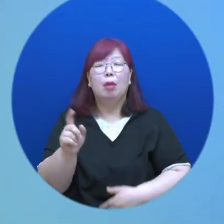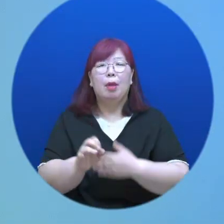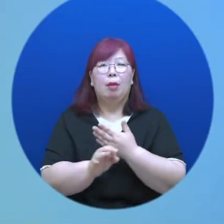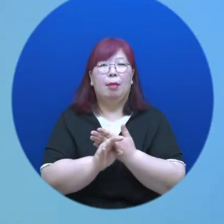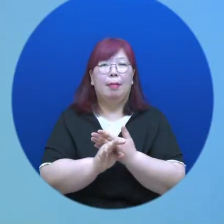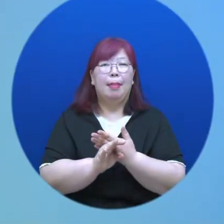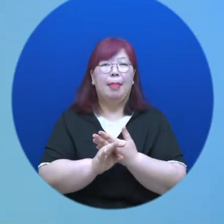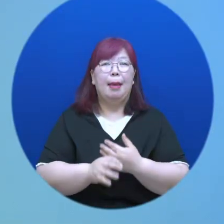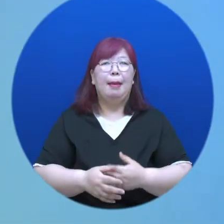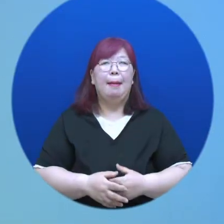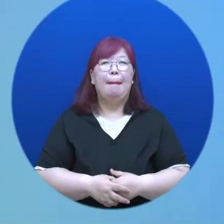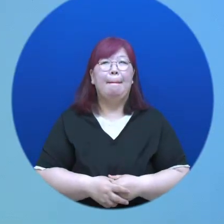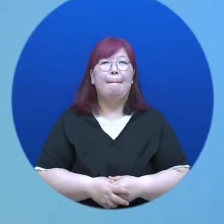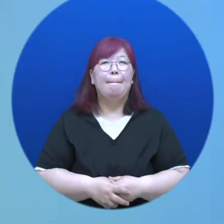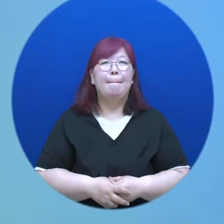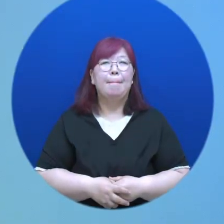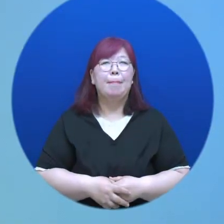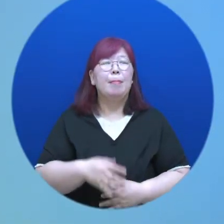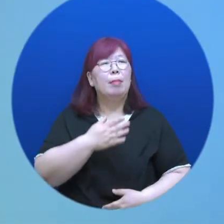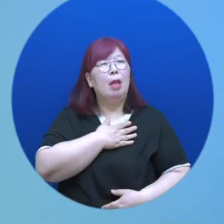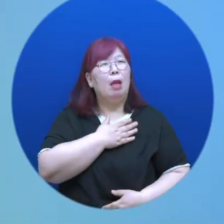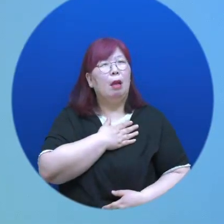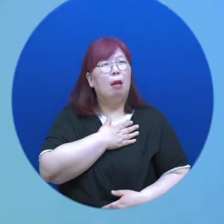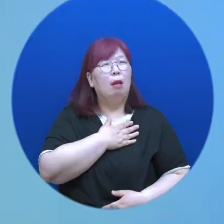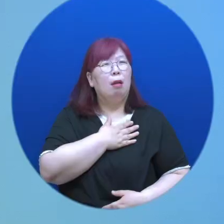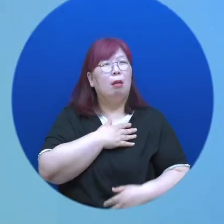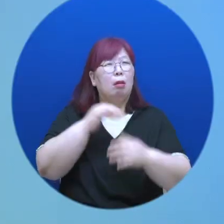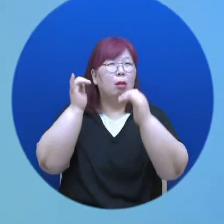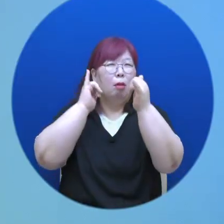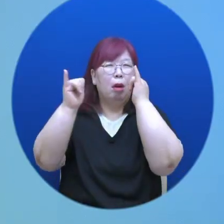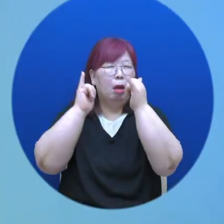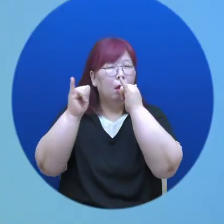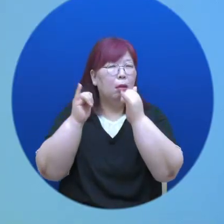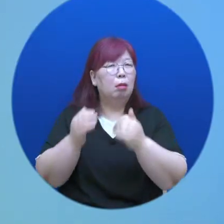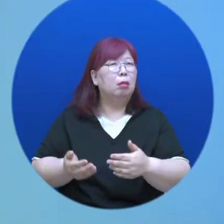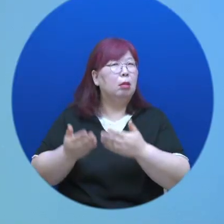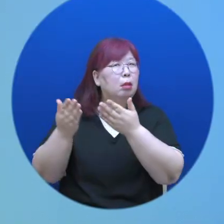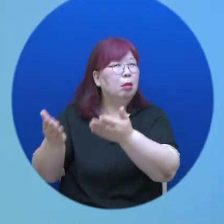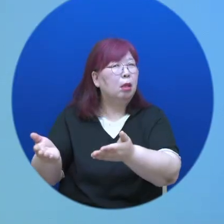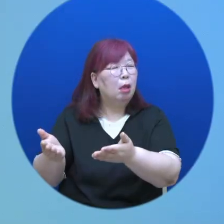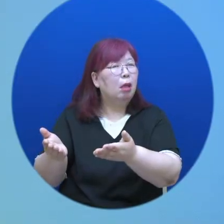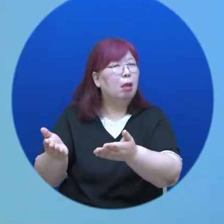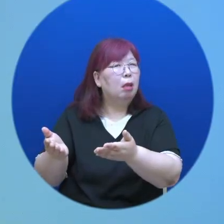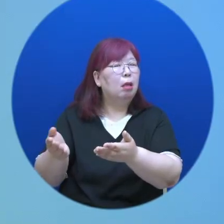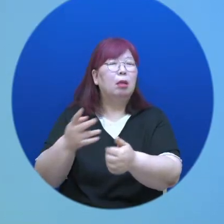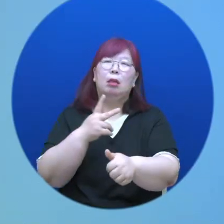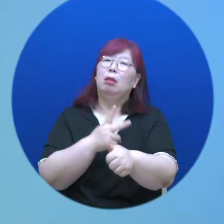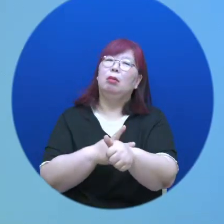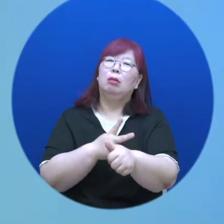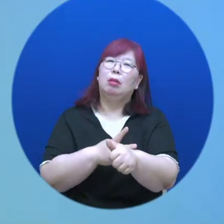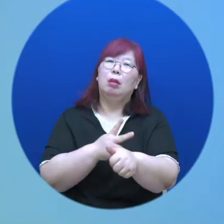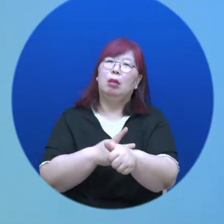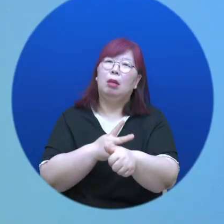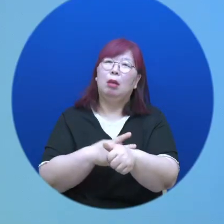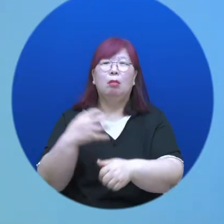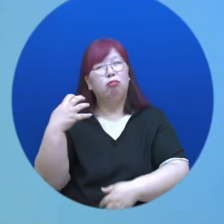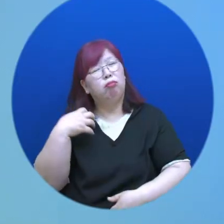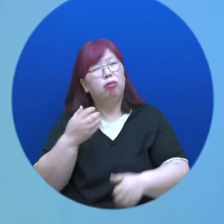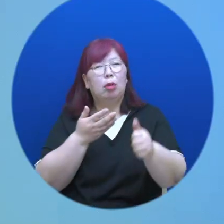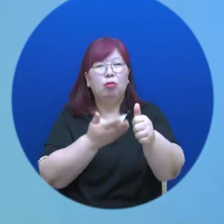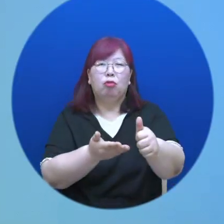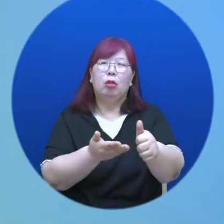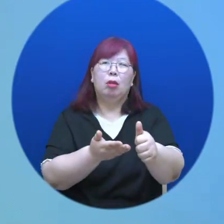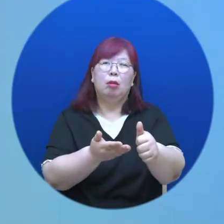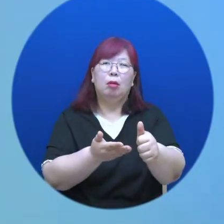마음이 들더랍니다. 내가 연락을 드리는 게 선생님께 좀 부담은 안